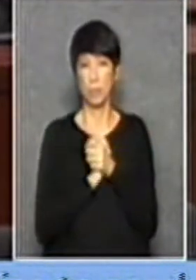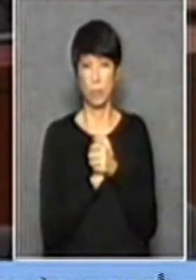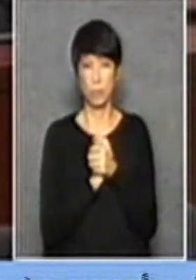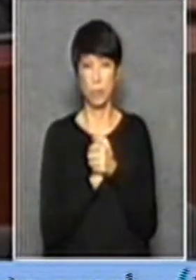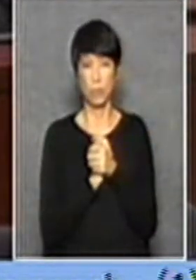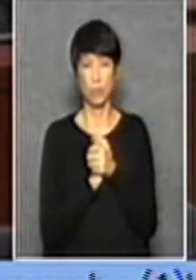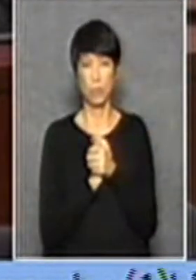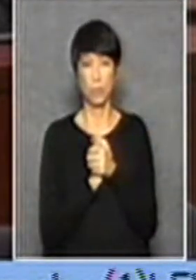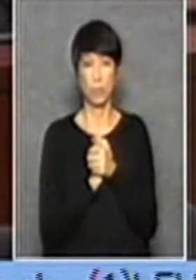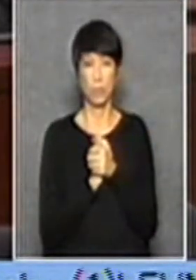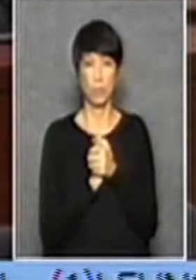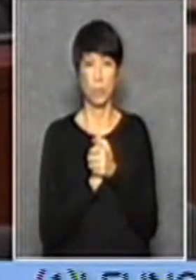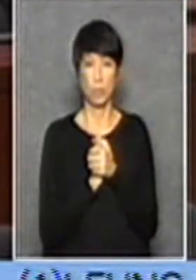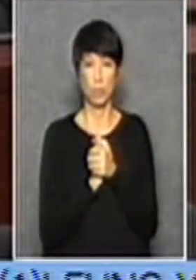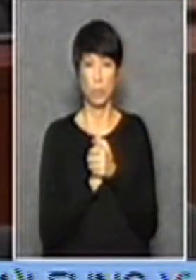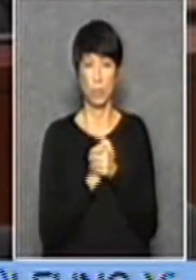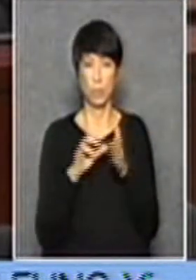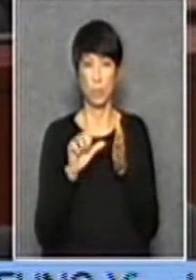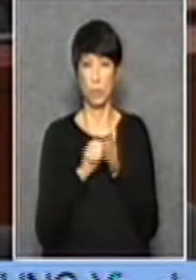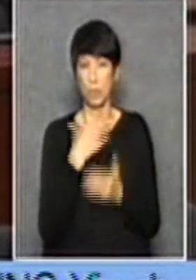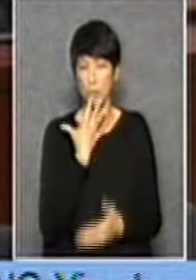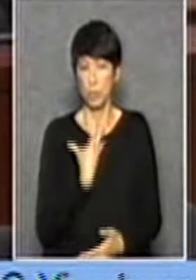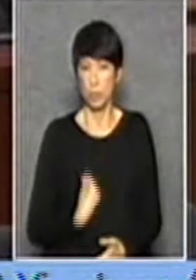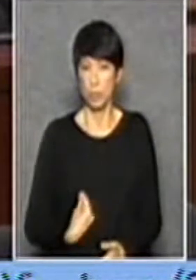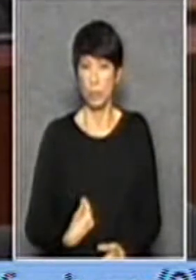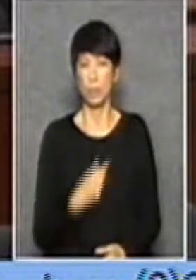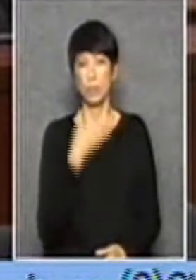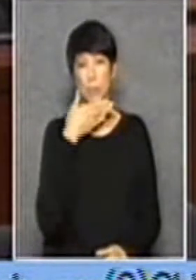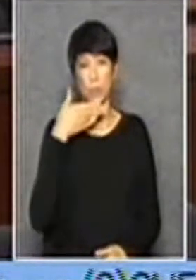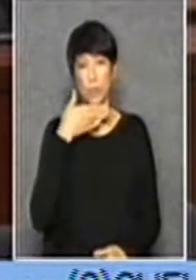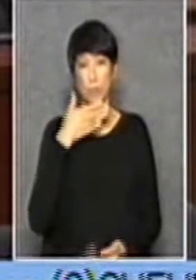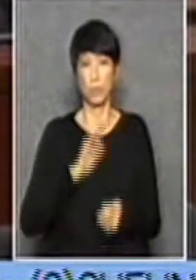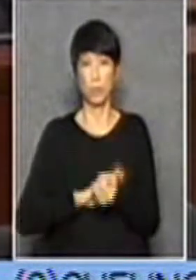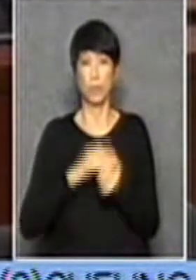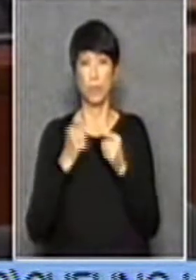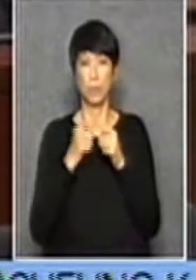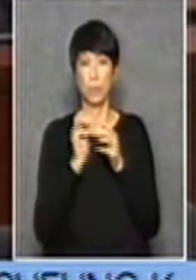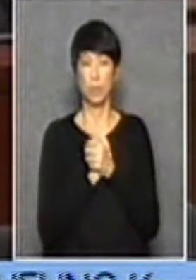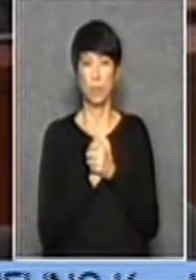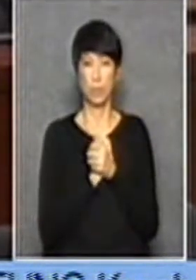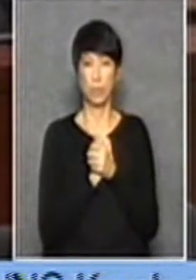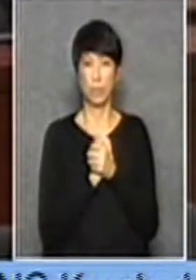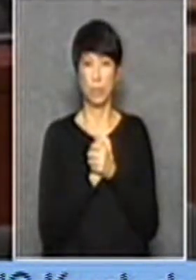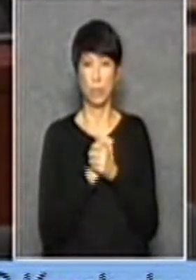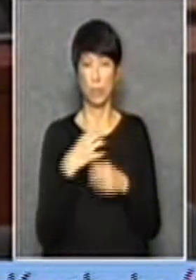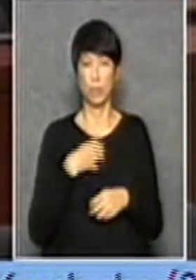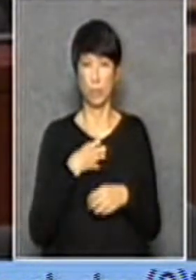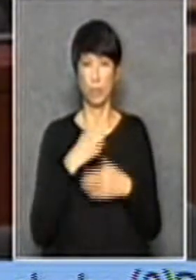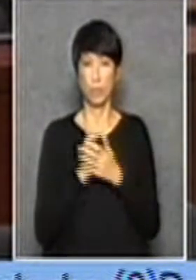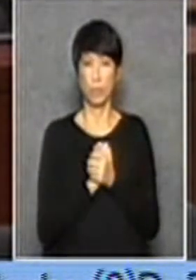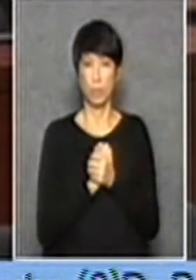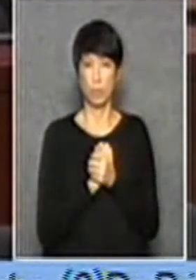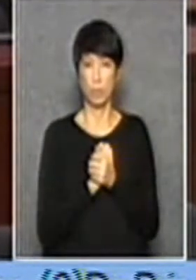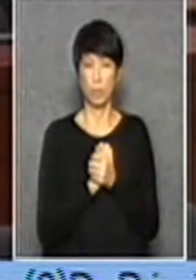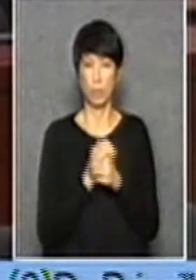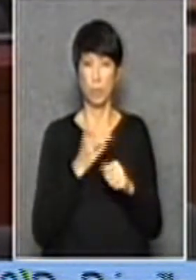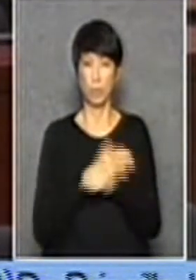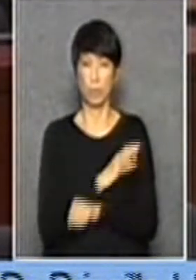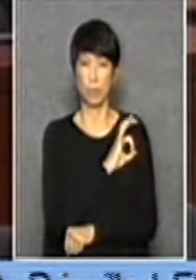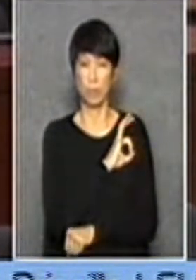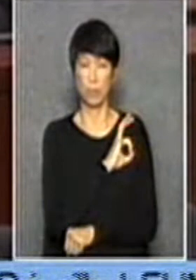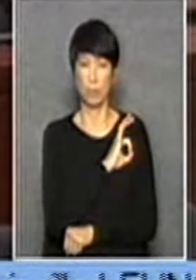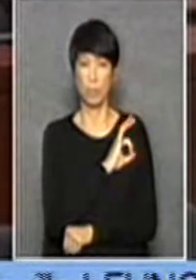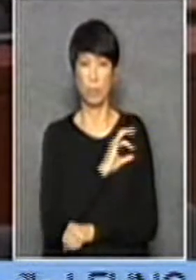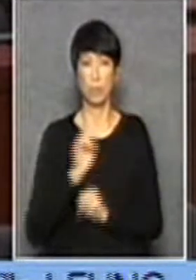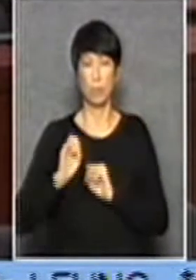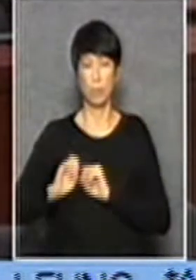仔。最慘就有些年青病患者亦都覺得感覺到社會遺棄